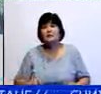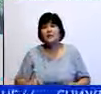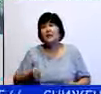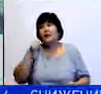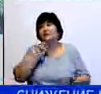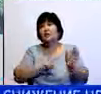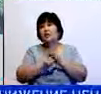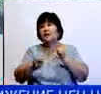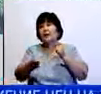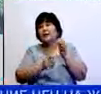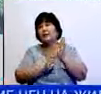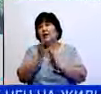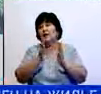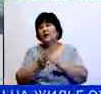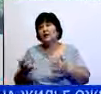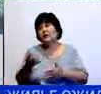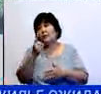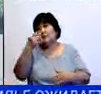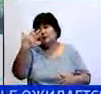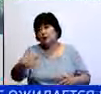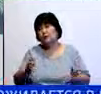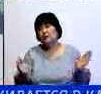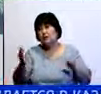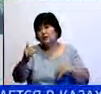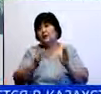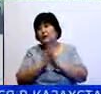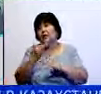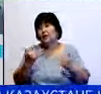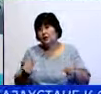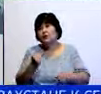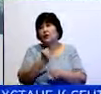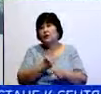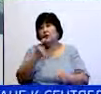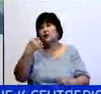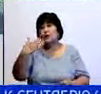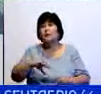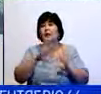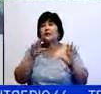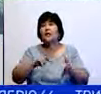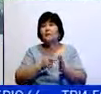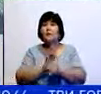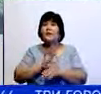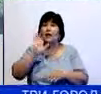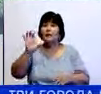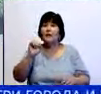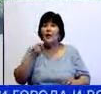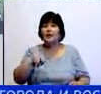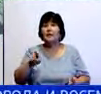Вчера мы начали косить траву, собрали 150 тюков сена, сегодня еще 150. Планируем отправить в